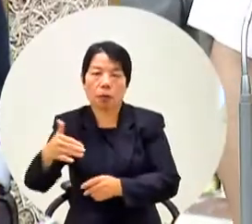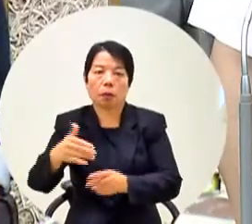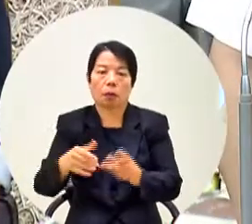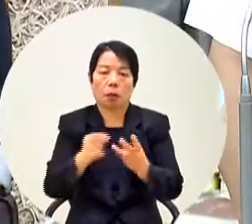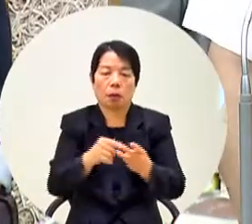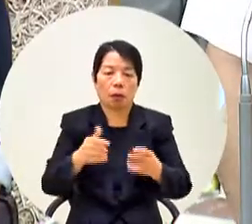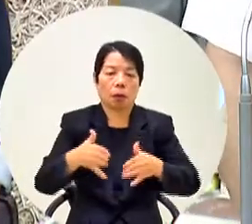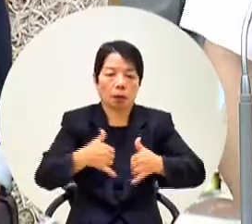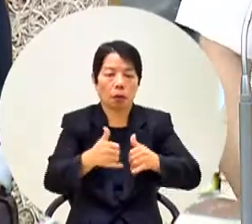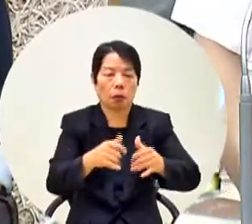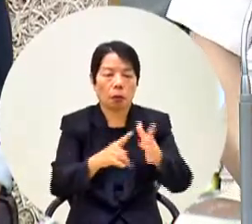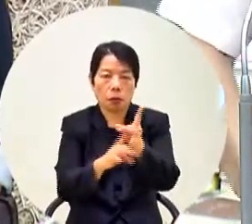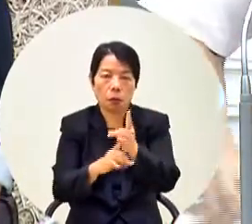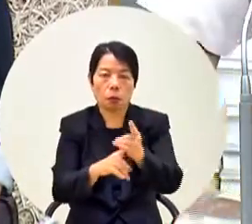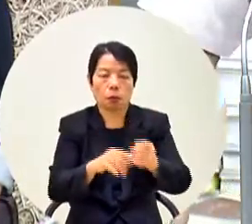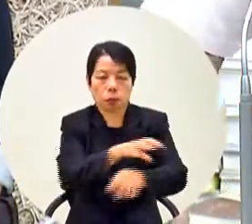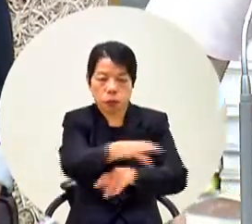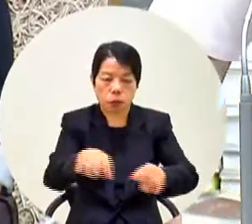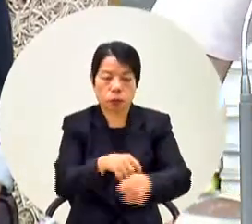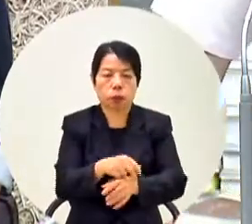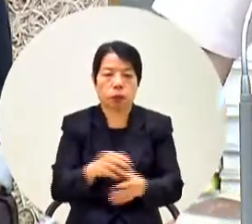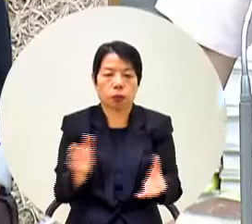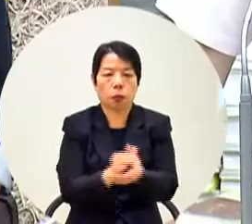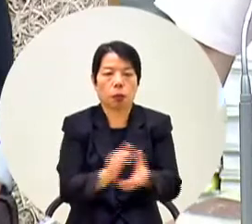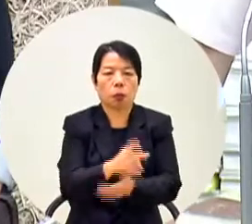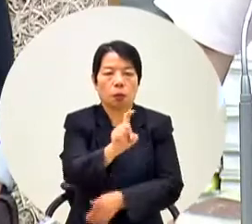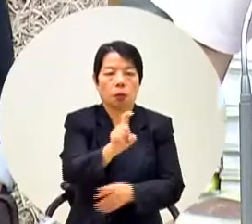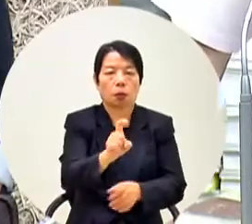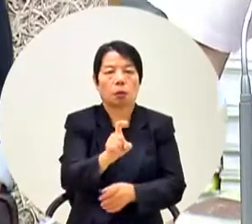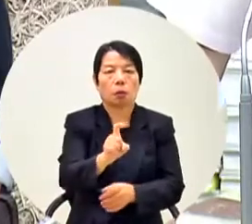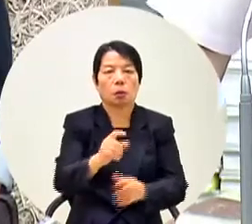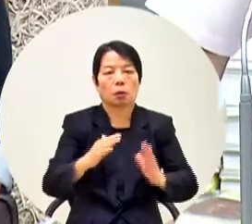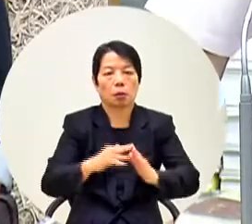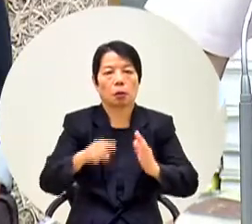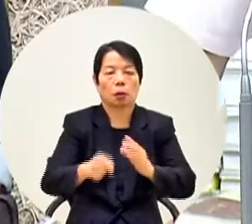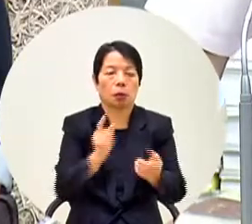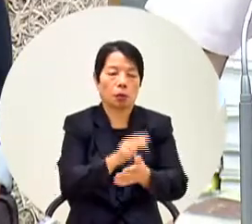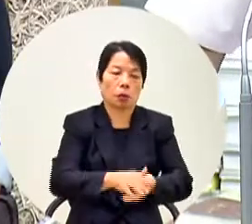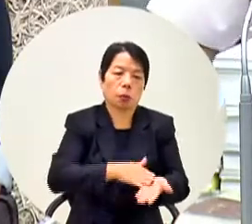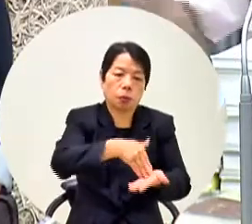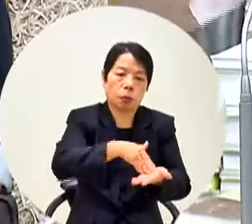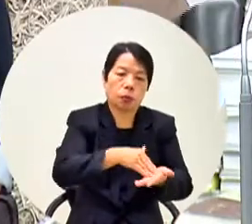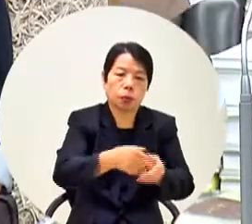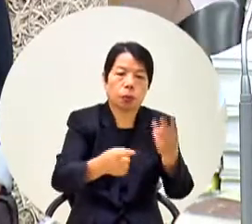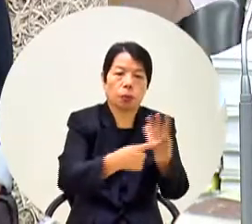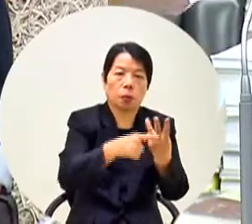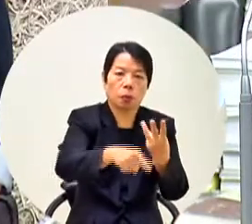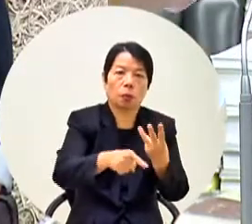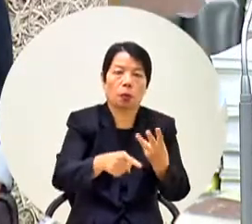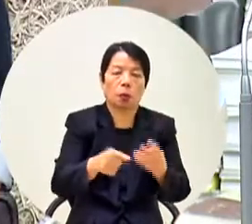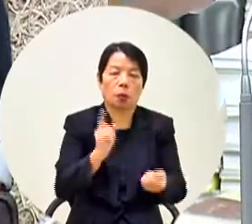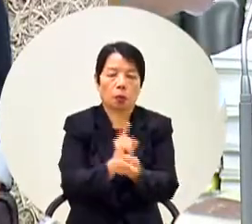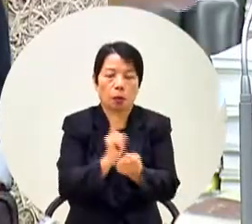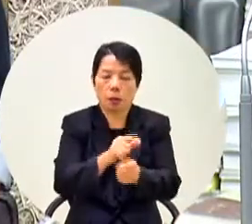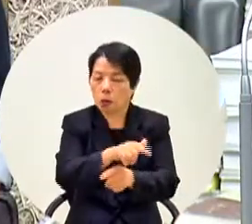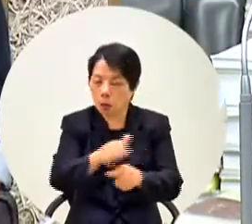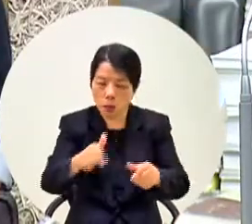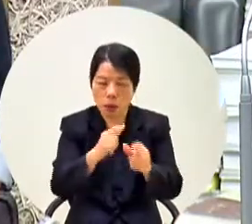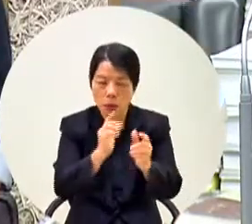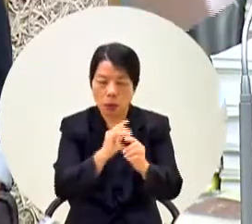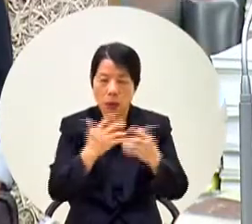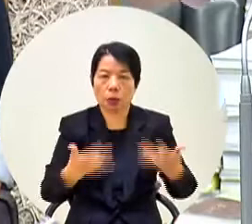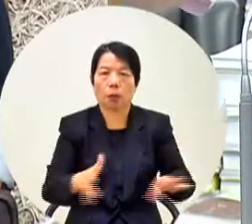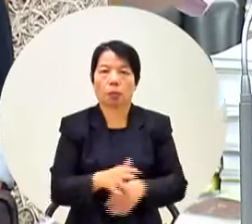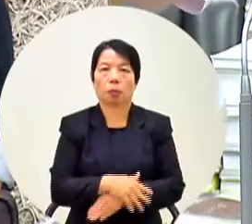竹几个点，一共十家，包括是塑胶业、饲料、饲品制造业，还有油脂制造业